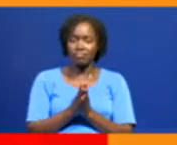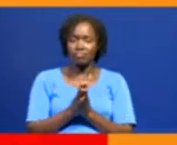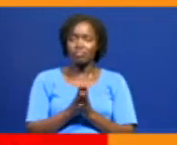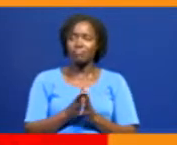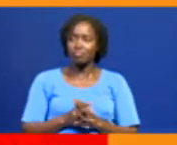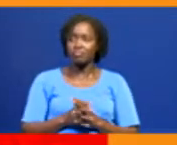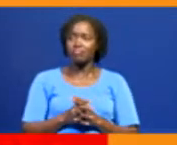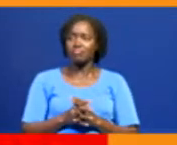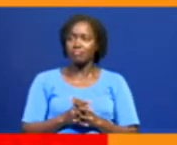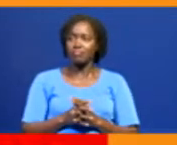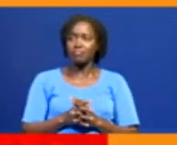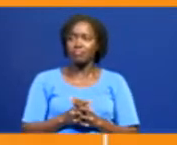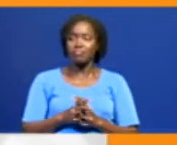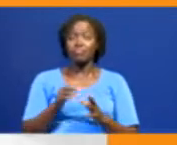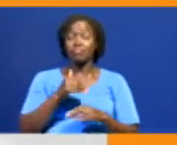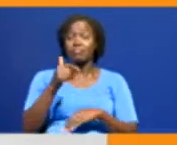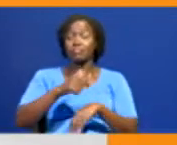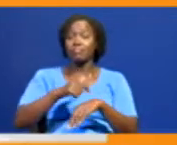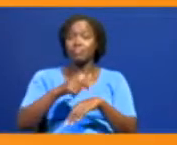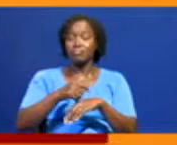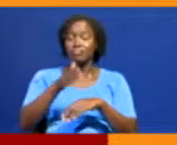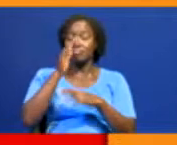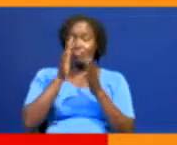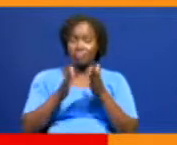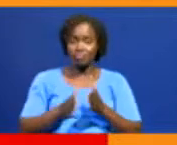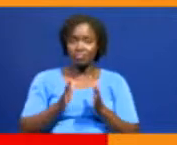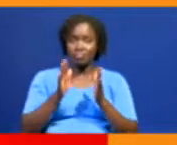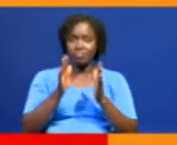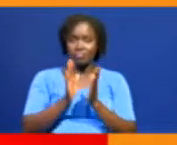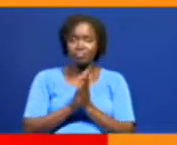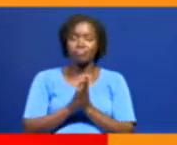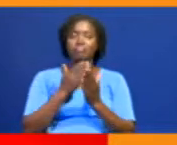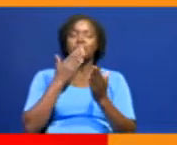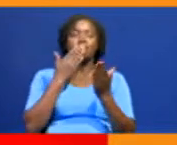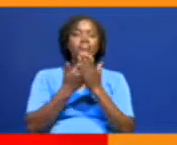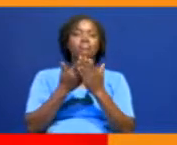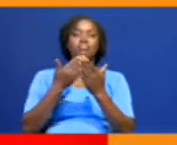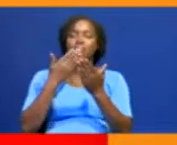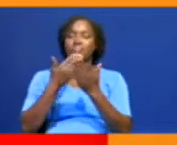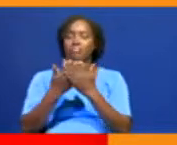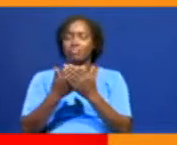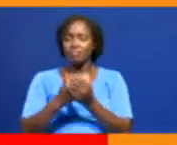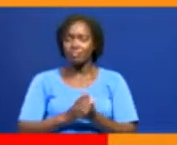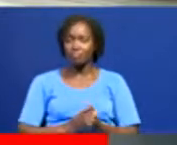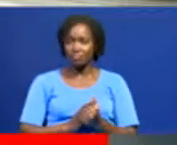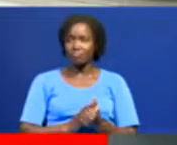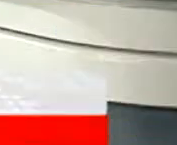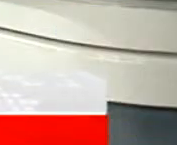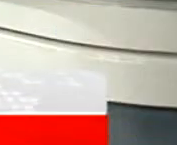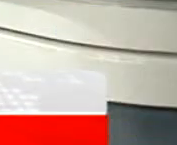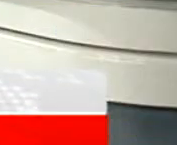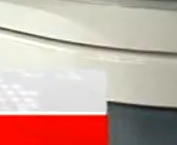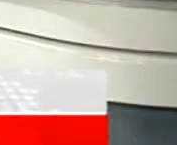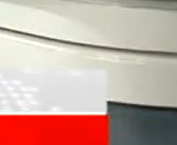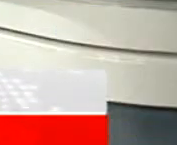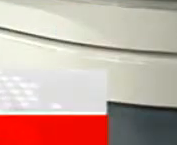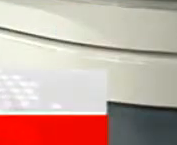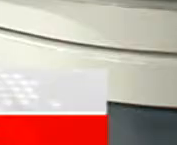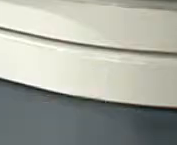saa 7 kwa lugha ya Kimombo. Hadi wakati mwingine, Mola akiridhia, nasema shukrani sana kwa muda wako. Naam.